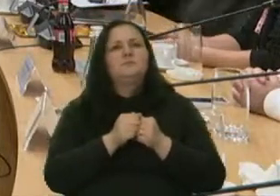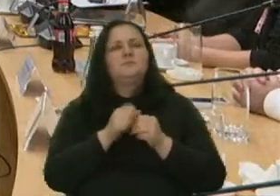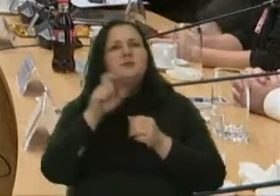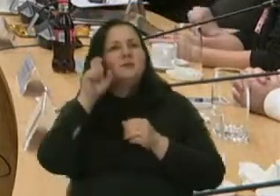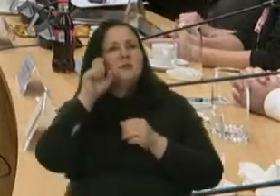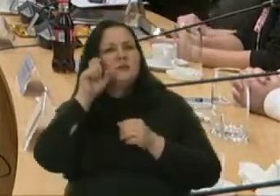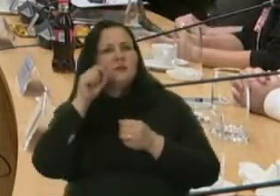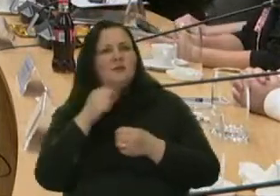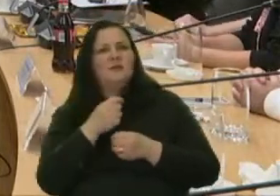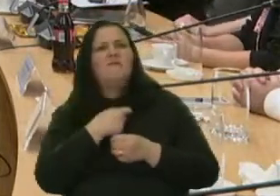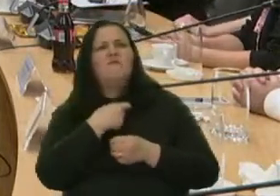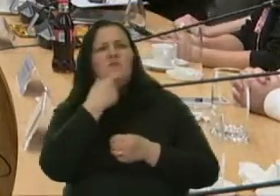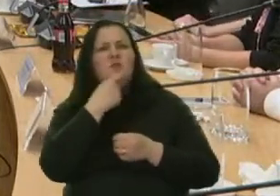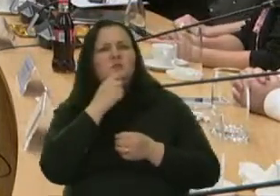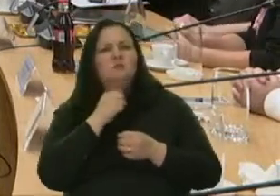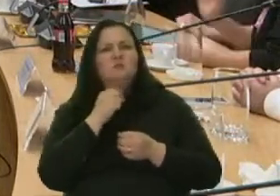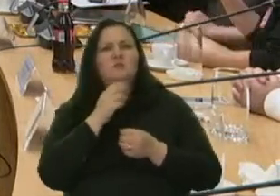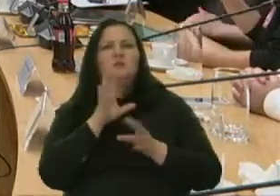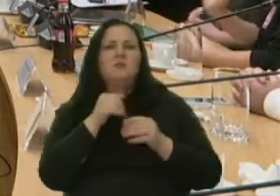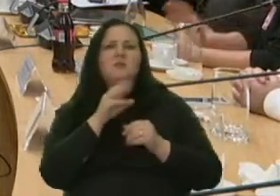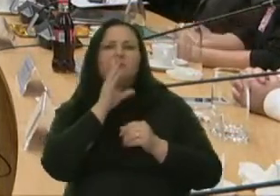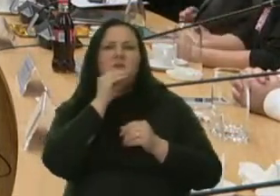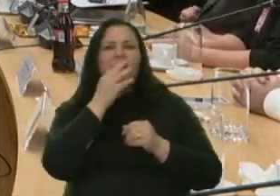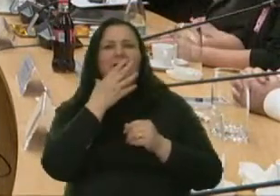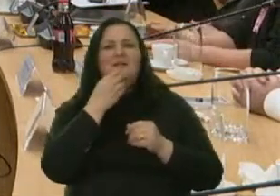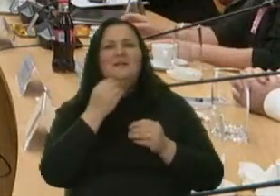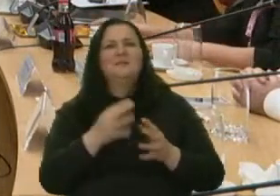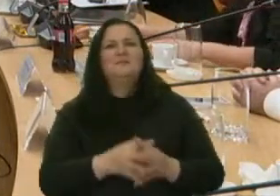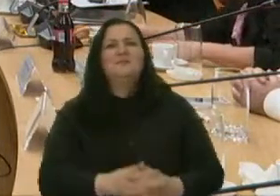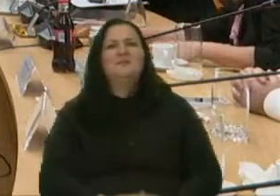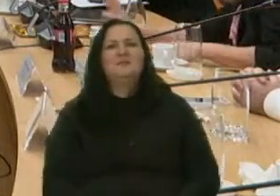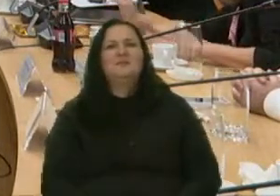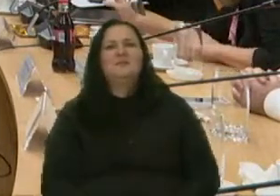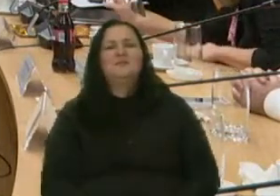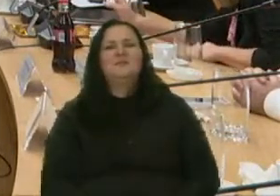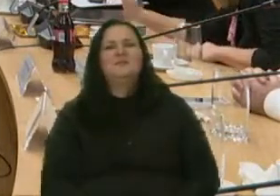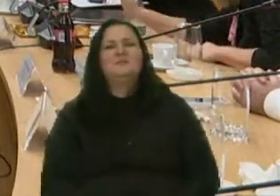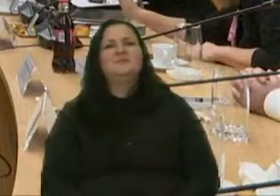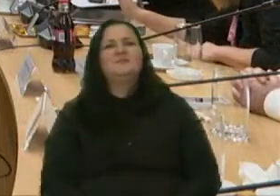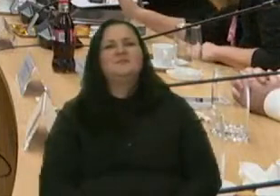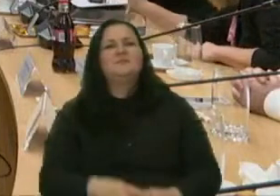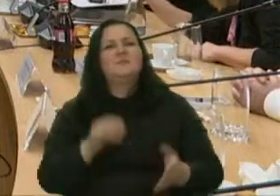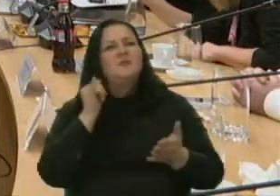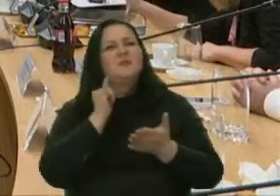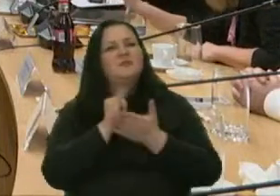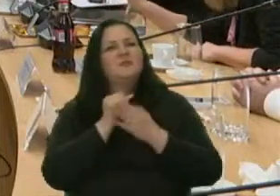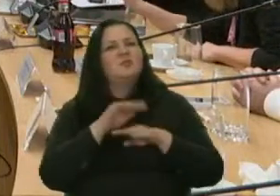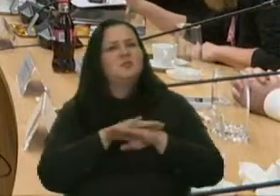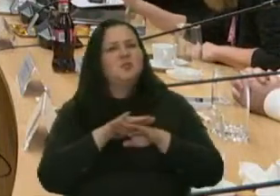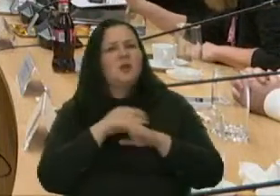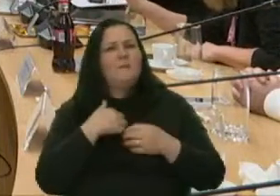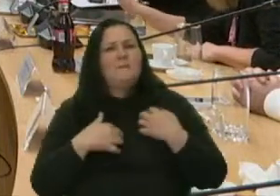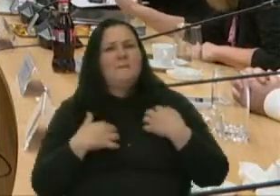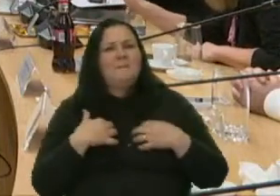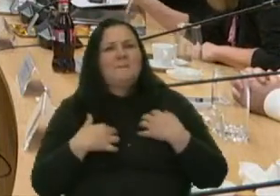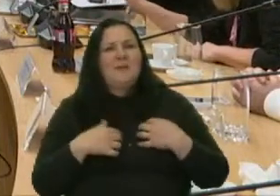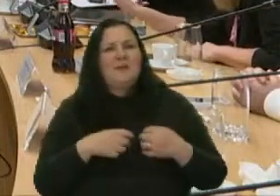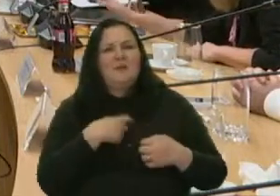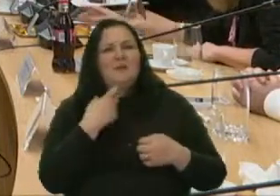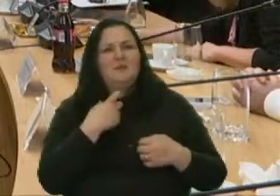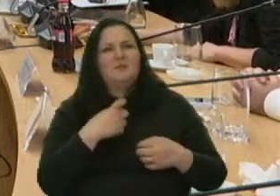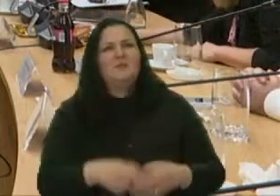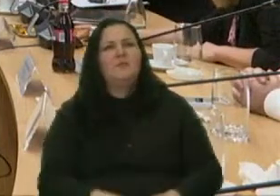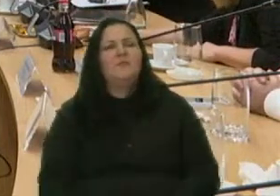tonului face parte din același mod al eleganței de a ne discuta Cred că la fel este de corect să aveți dreptate și mi cer scuze pentru că știu atunci când greșesc